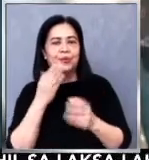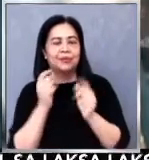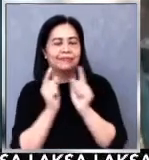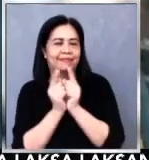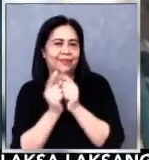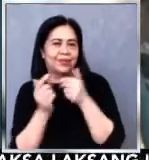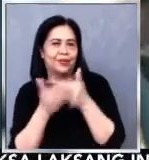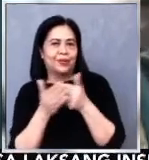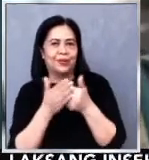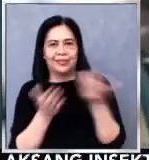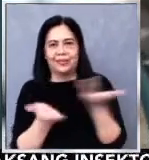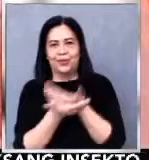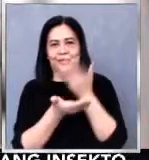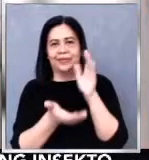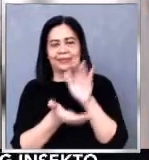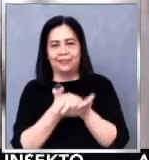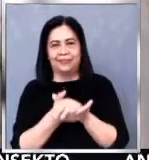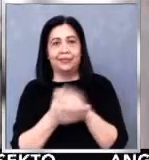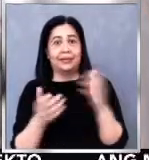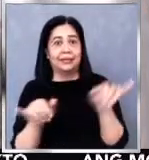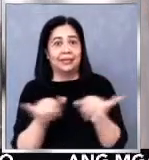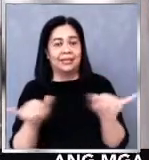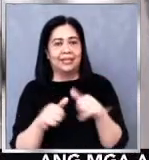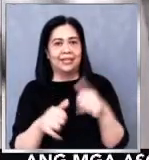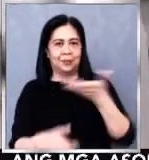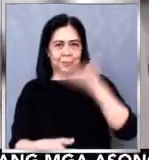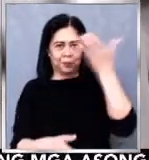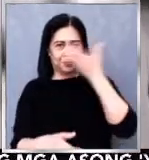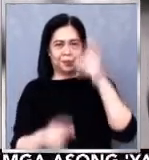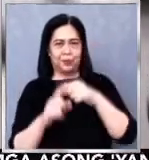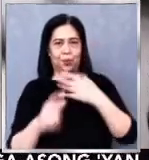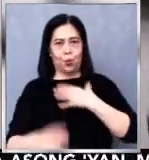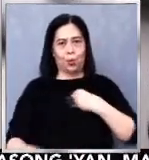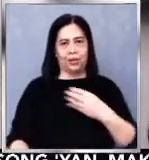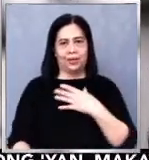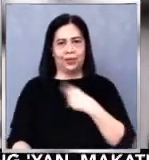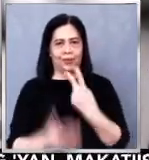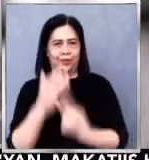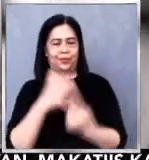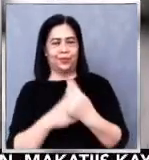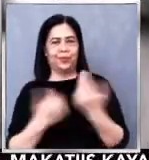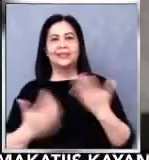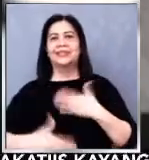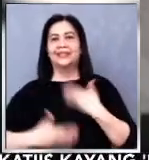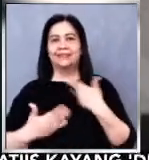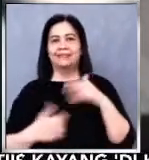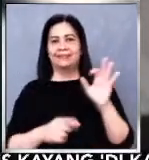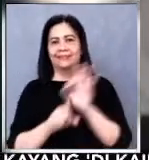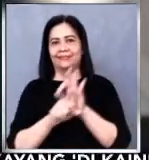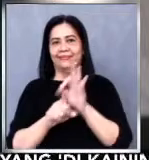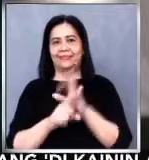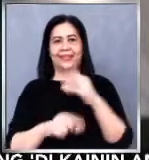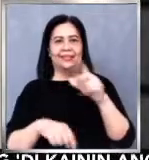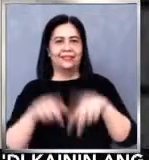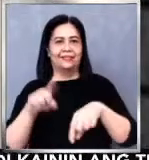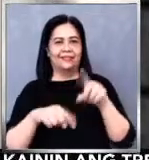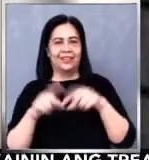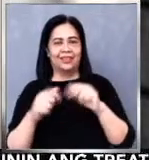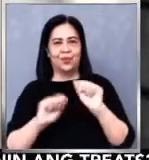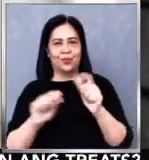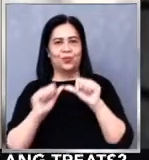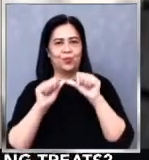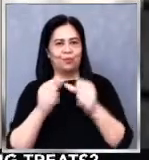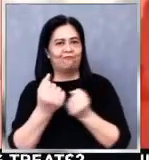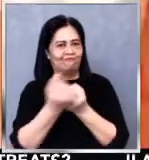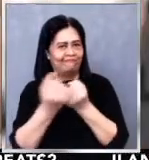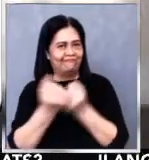newlyweds. Pareho pa silang stunning in all white. Ikinatuwa naman ito ng kanilang fans at friends na all out ang support sa